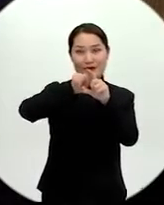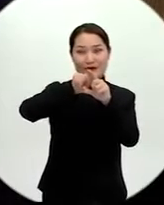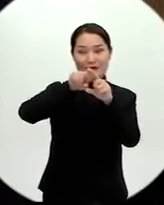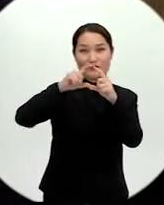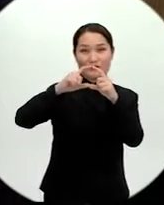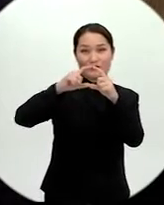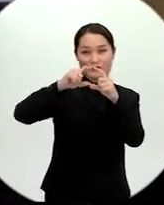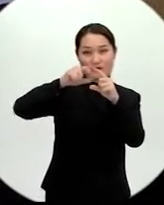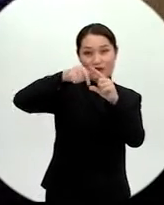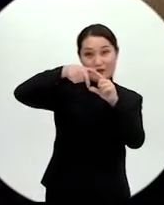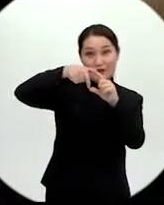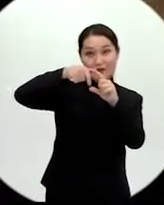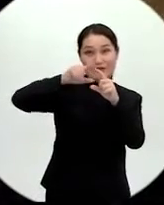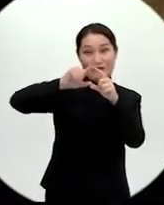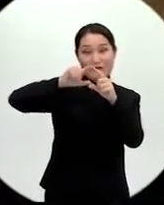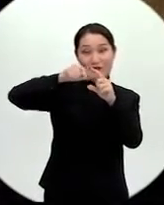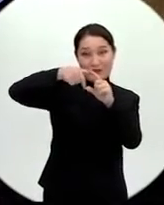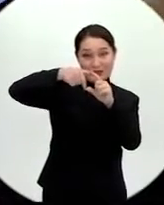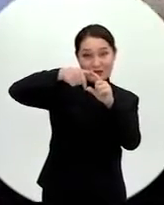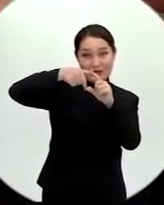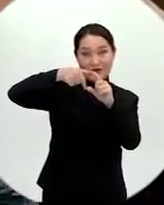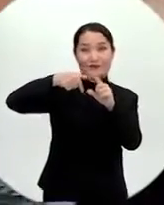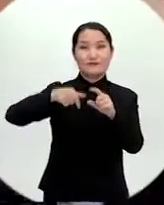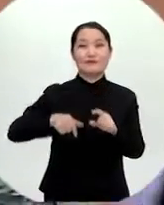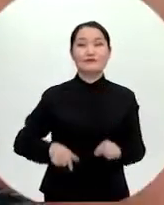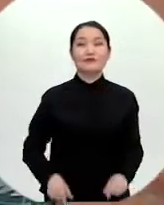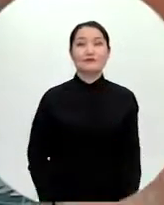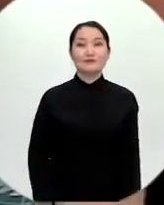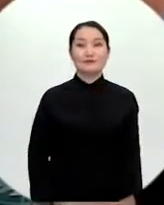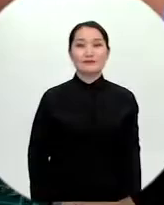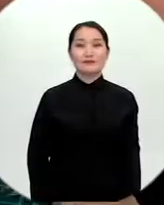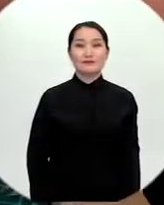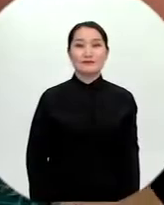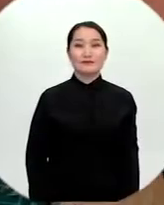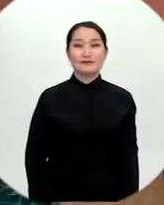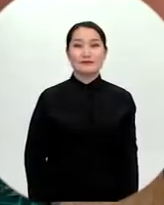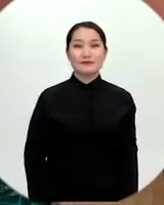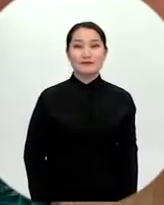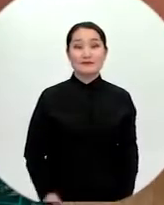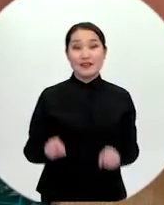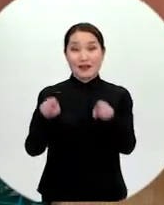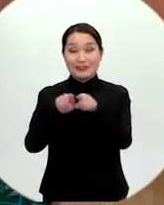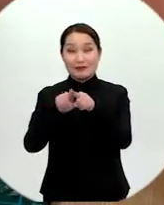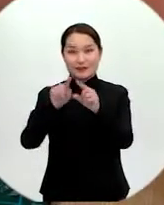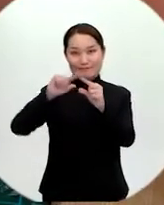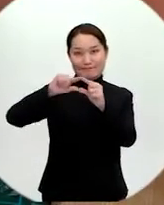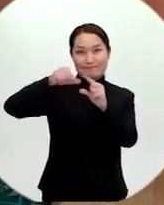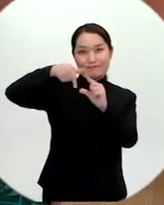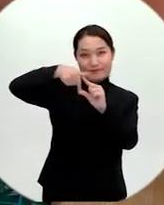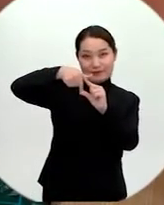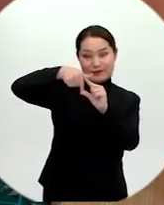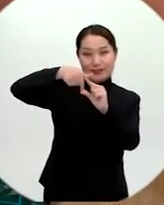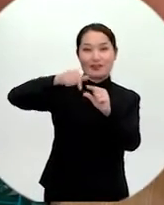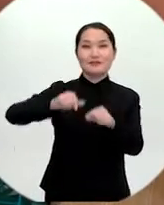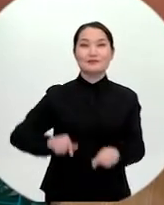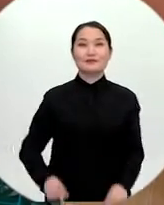Жохон ташуудаа ингээд нугална. Ангийн нугална. За, энэ дээр мөн бас яг адилхан. шууд